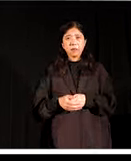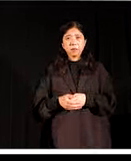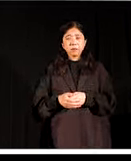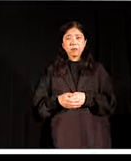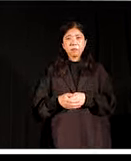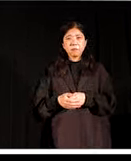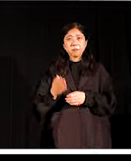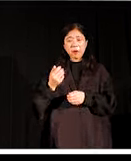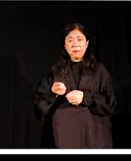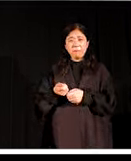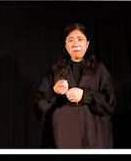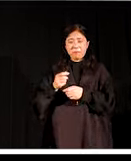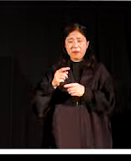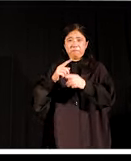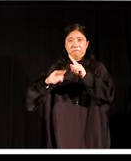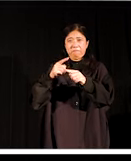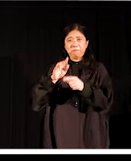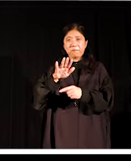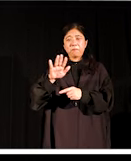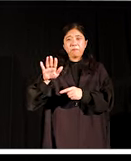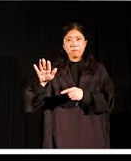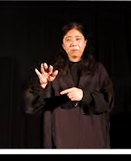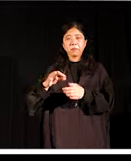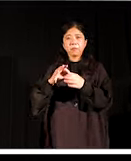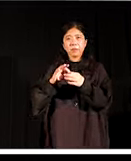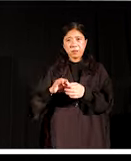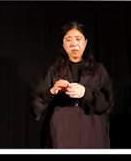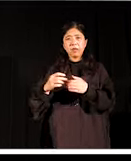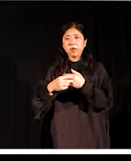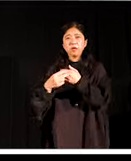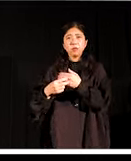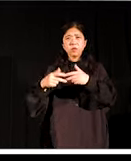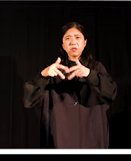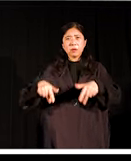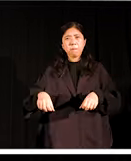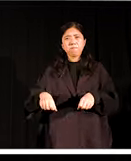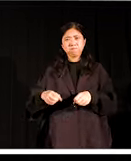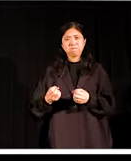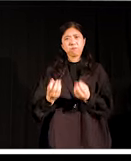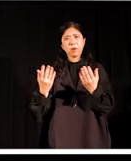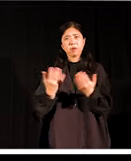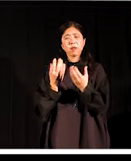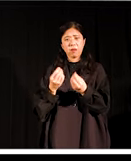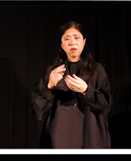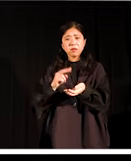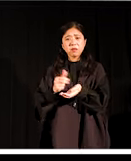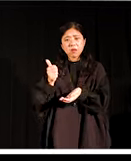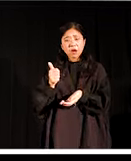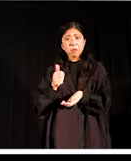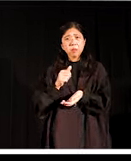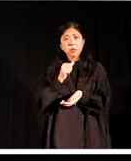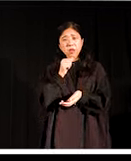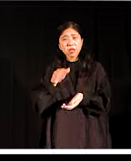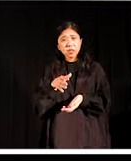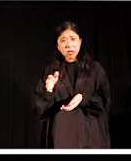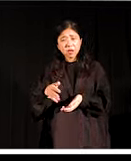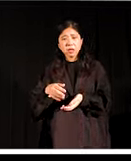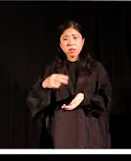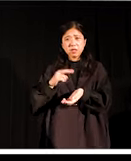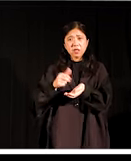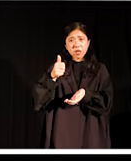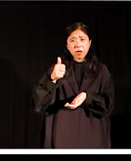その後内線が続いてですねあの医療システムが1回崩壊する形になりました医者も足りないですし彼らをあの教育するような